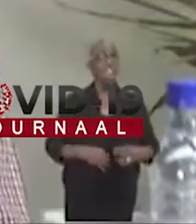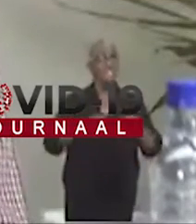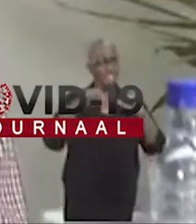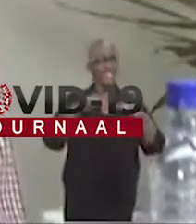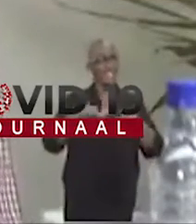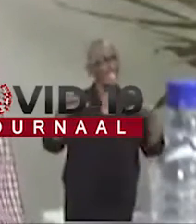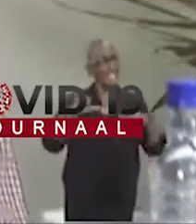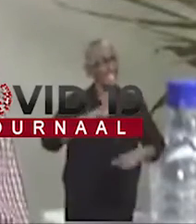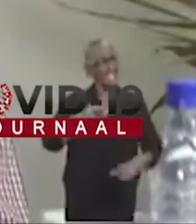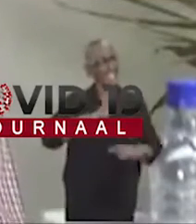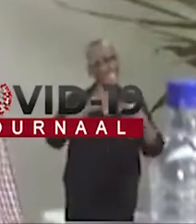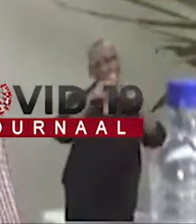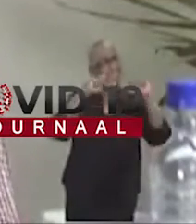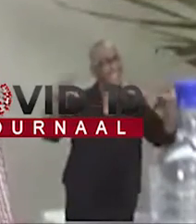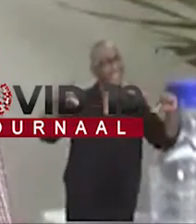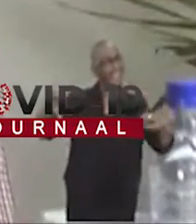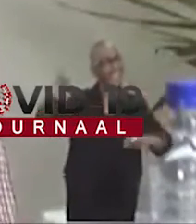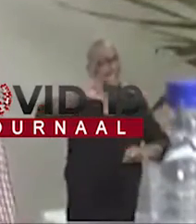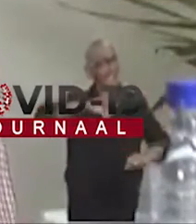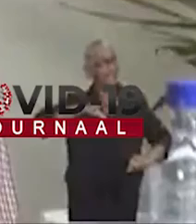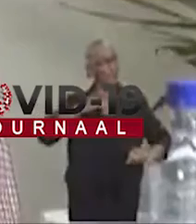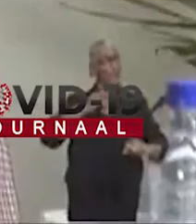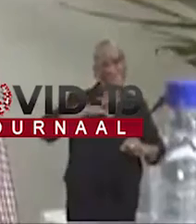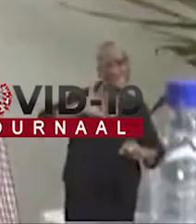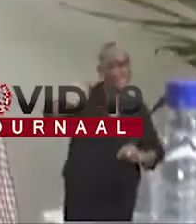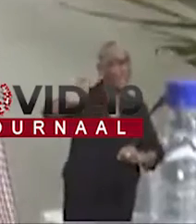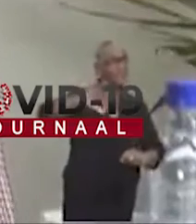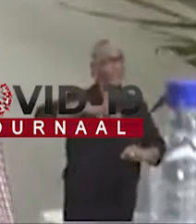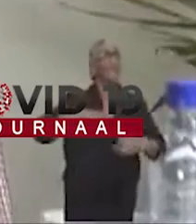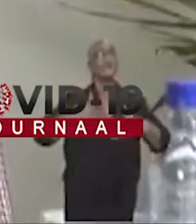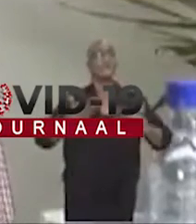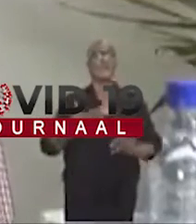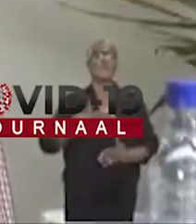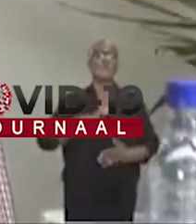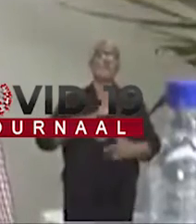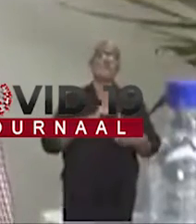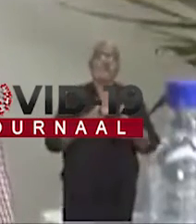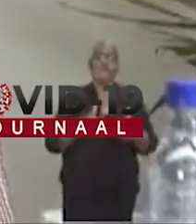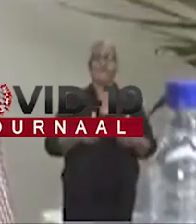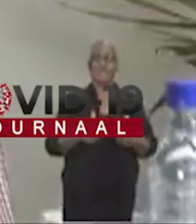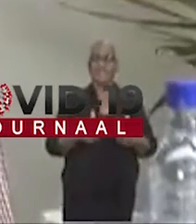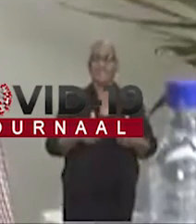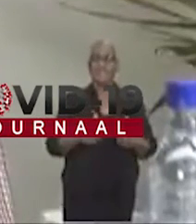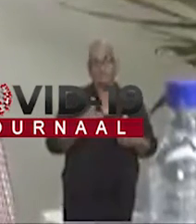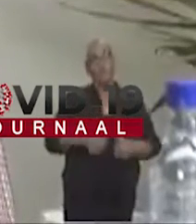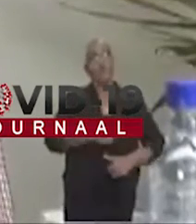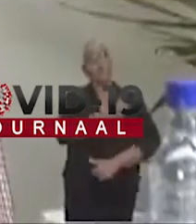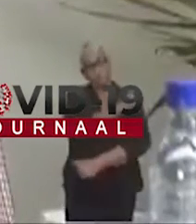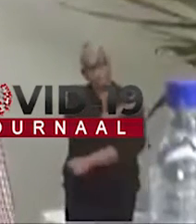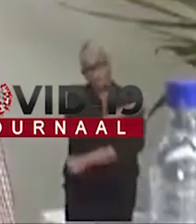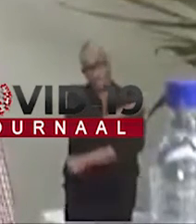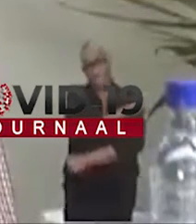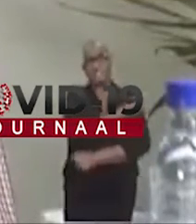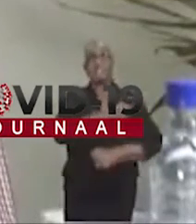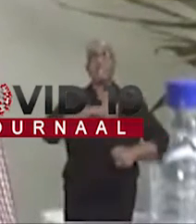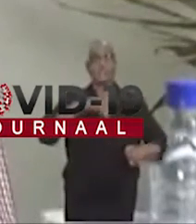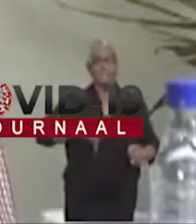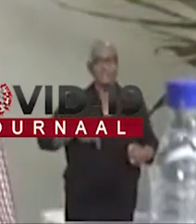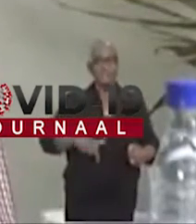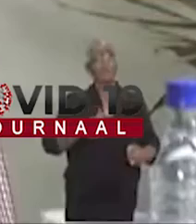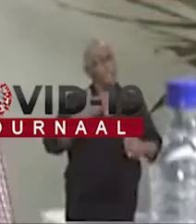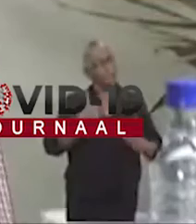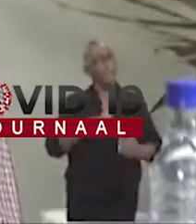dus antwoord hebben gekregen met betrekking tot de ziekte, maar ook het vaccineren, dat mensen zich zijn